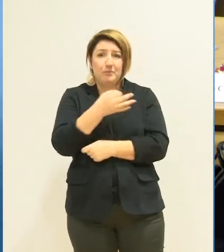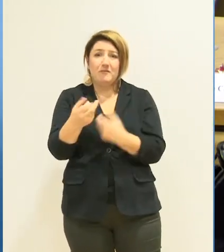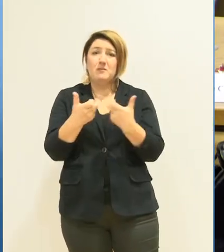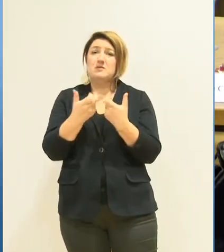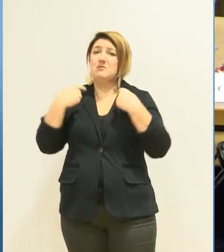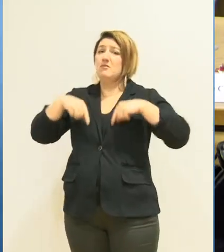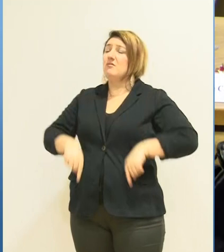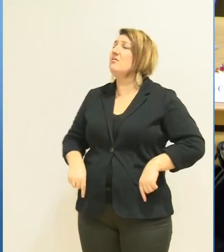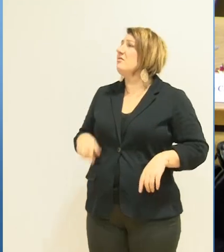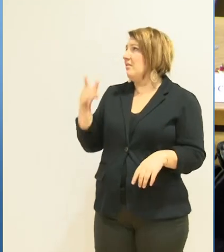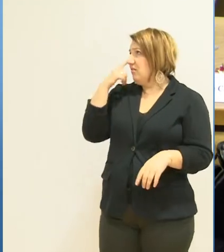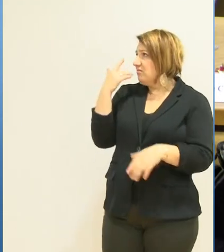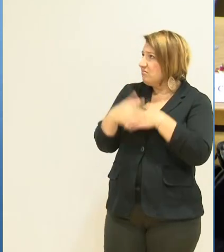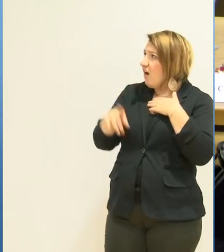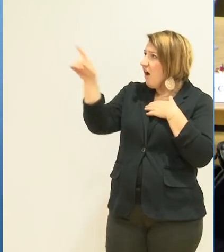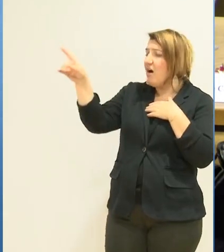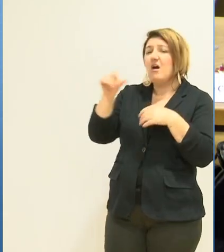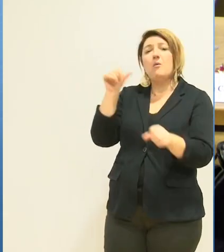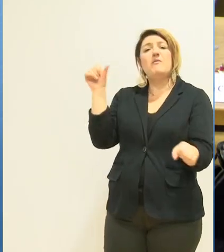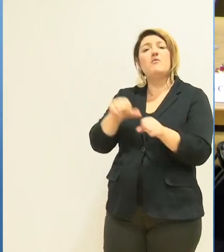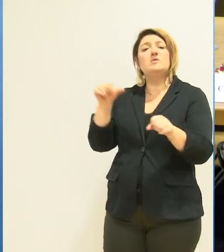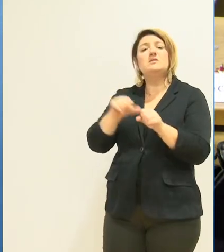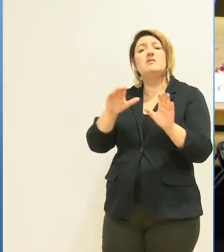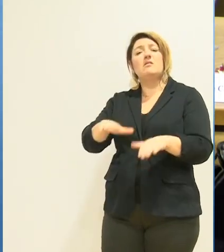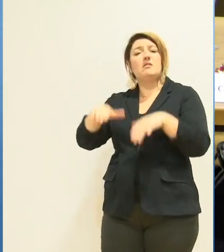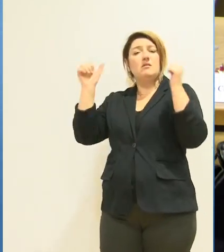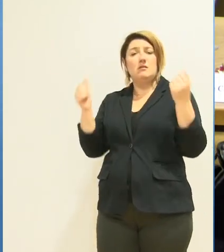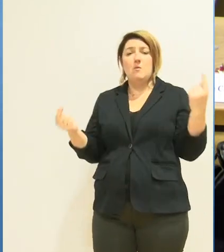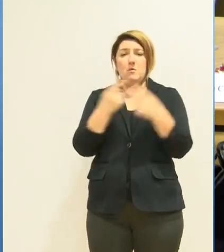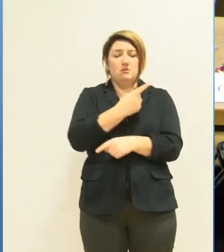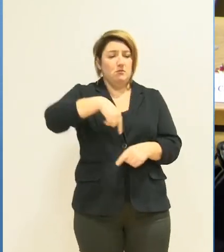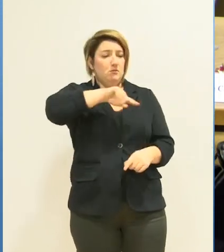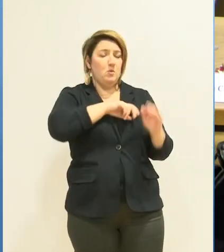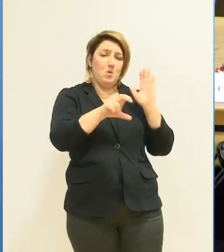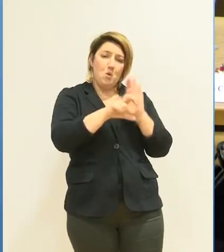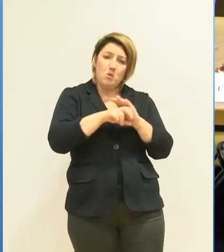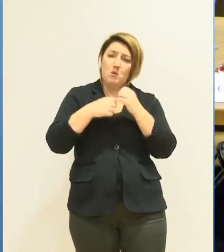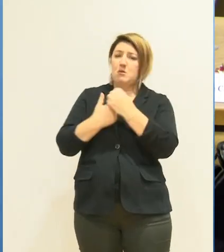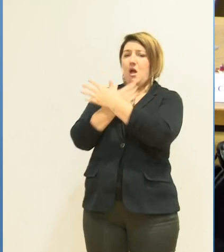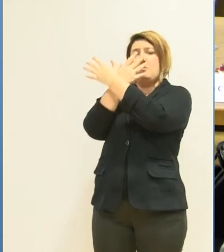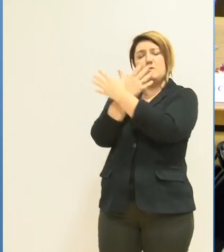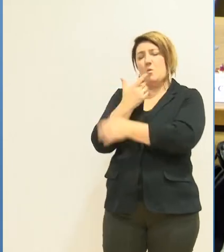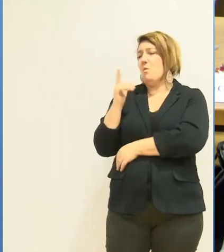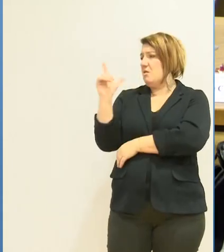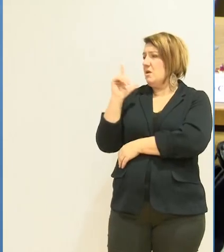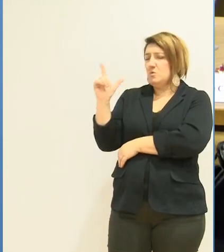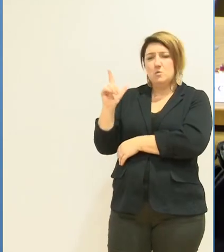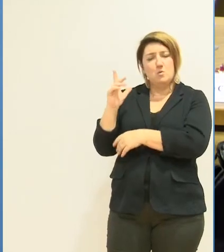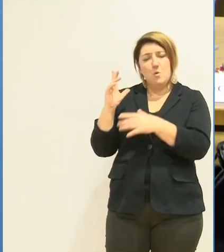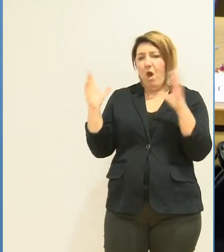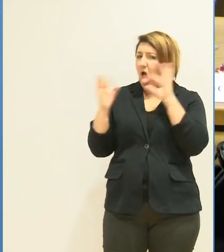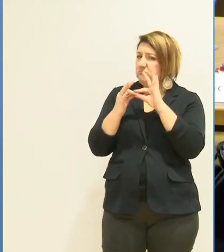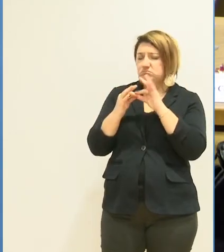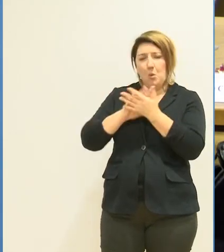s'engager clairement dans la voie de la sortie des énergies fossiles à grenoble villes et métropoles marchent main dans la main pour sortir progressivement du diesel